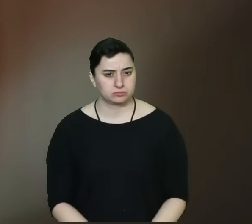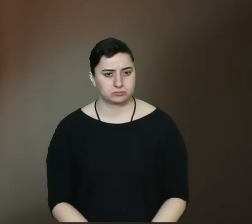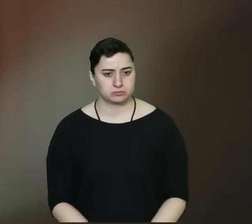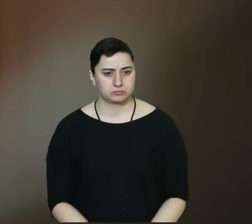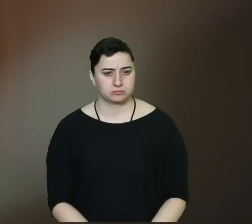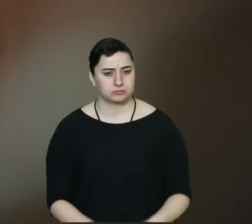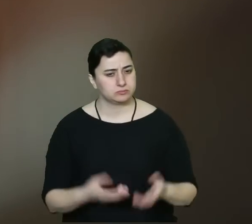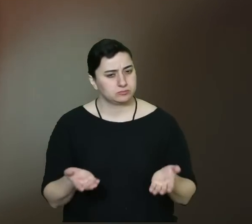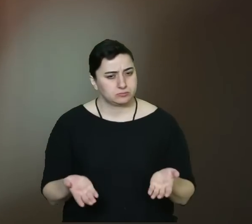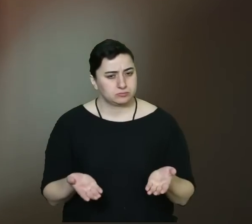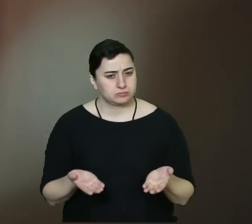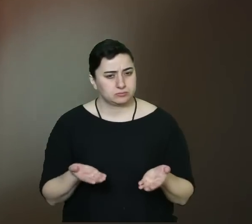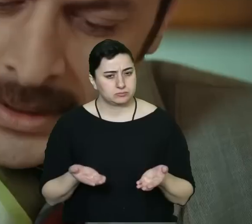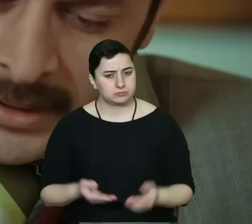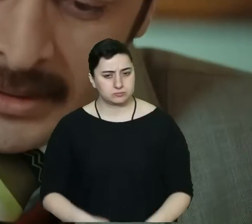Ya